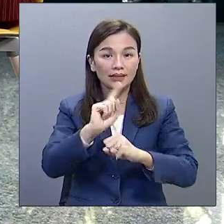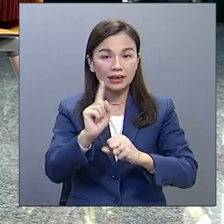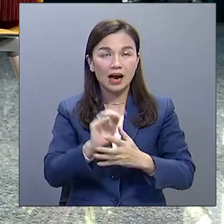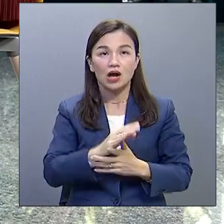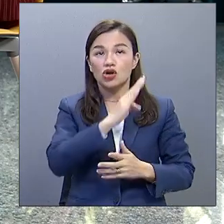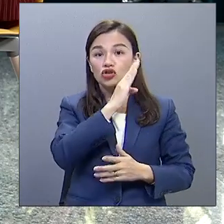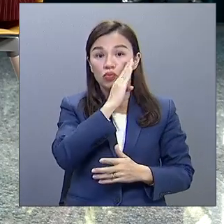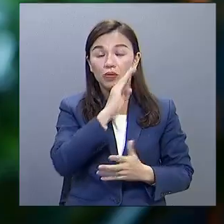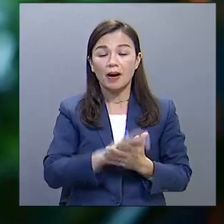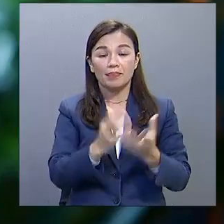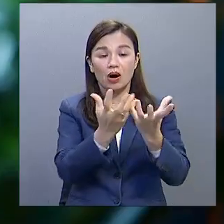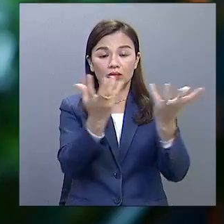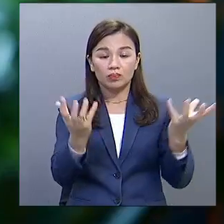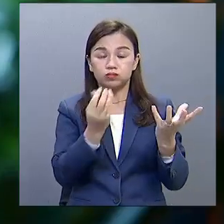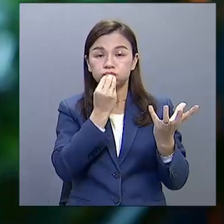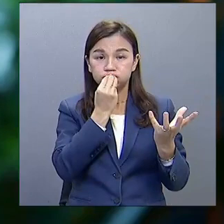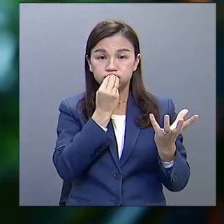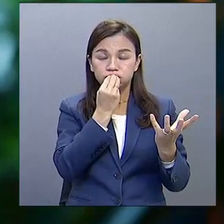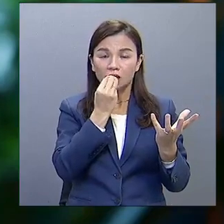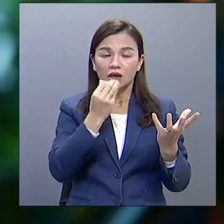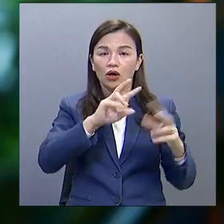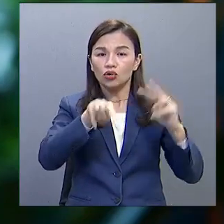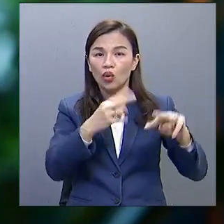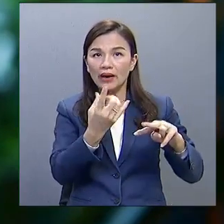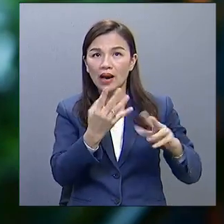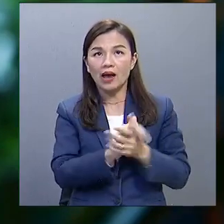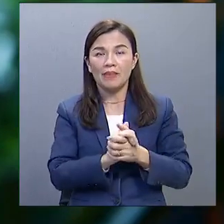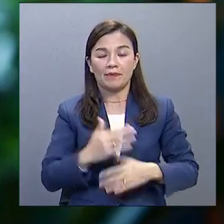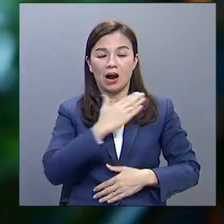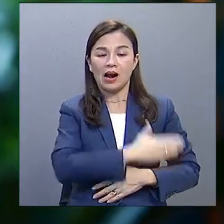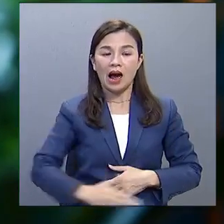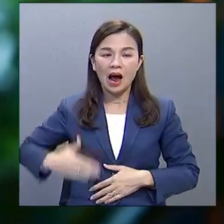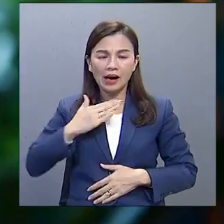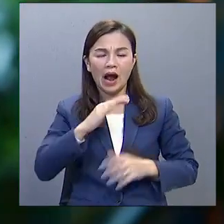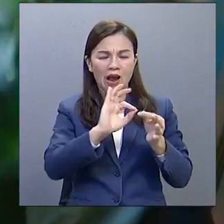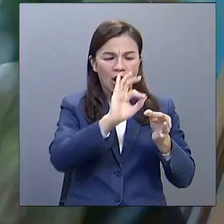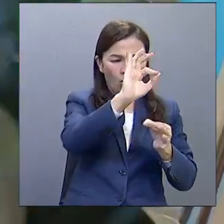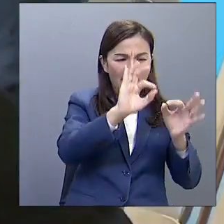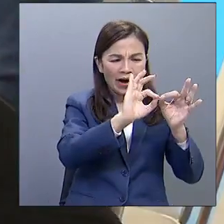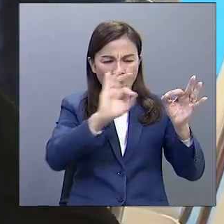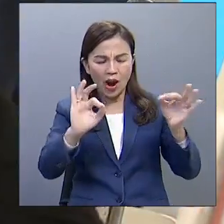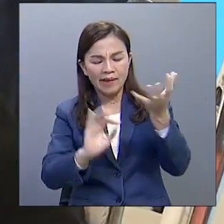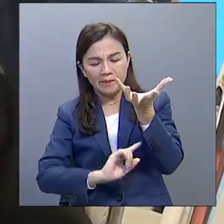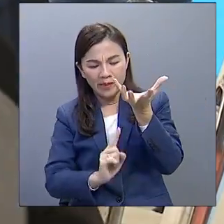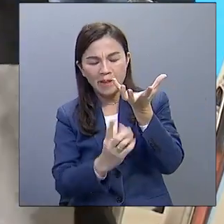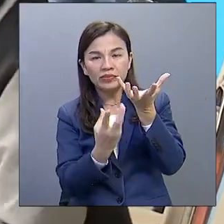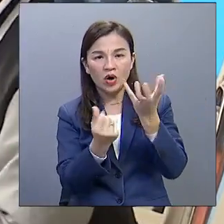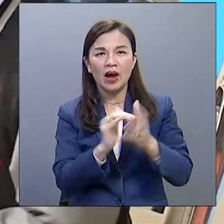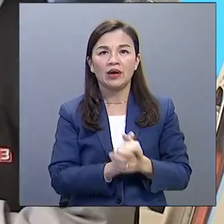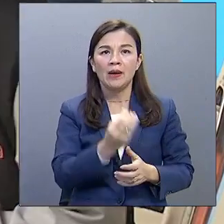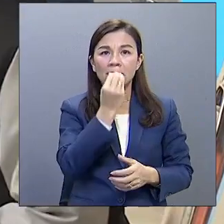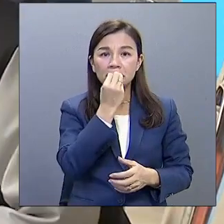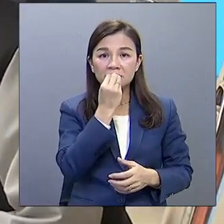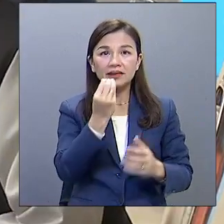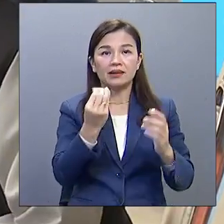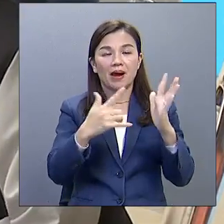จอะไรได้บ้าง ค่ะจริงๆโภชนาการอย่างที่หมอบอกก็ใช้วัดสัดส่วนของร่างกายนะคะมันก็จะบอกได้นอกจากนี้เนี่ยเรื่องอาหารเสริมหรือวิตามินจริง